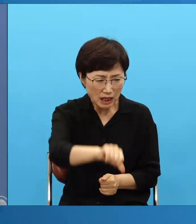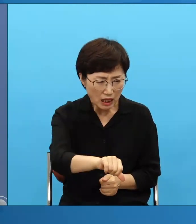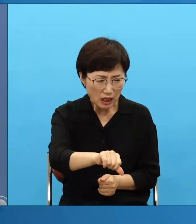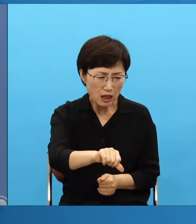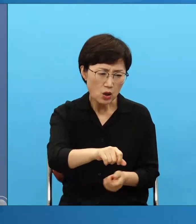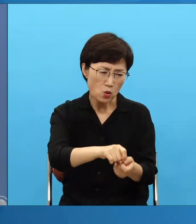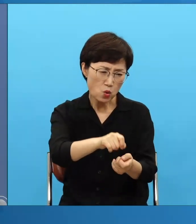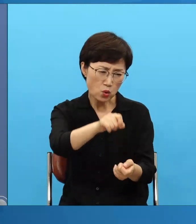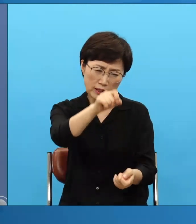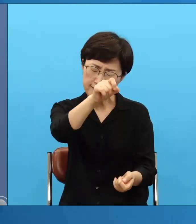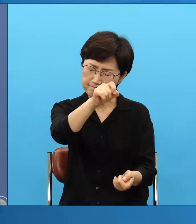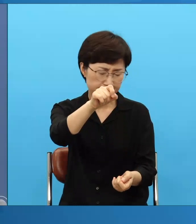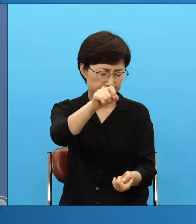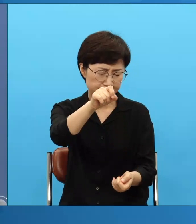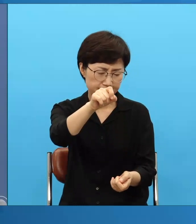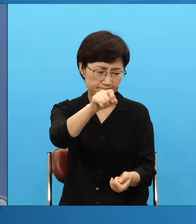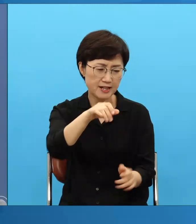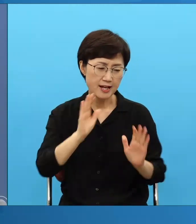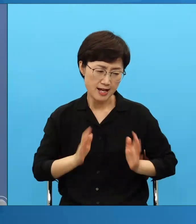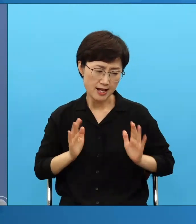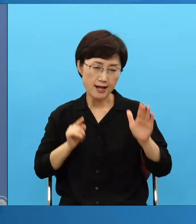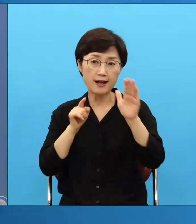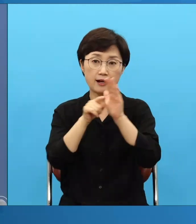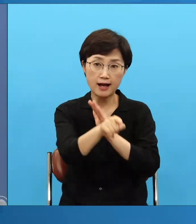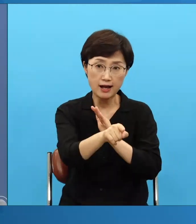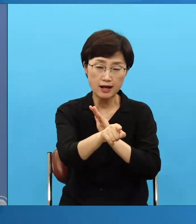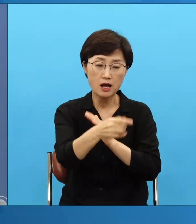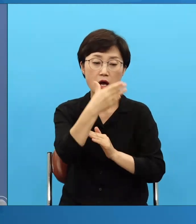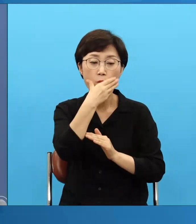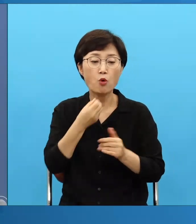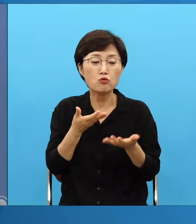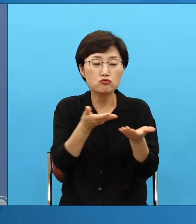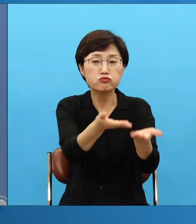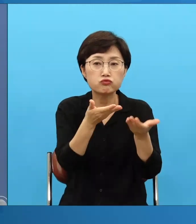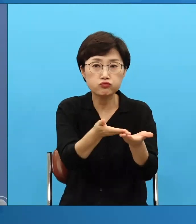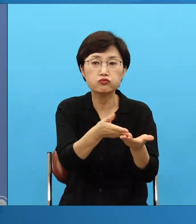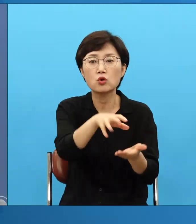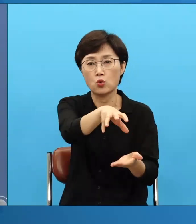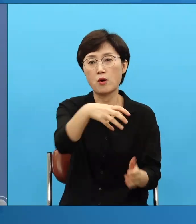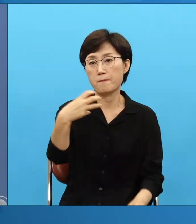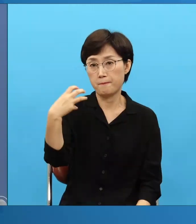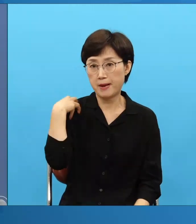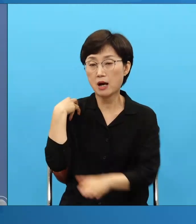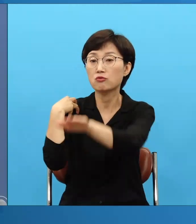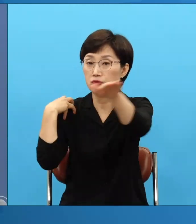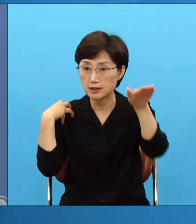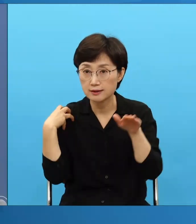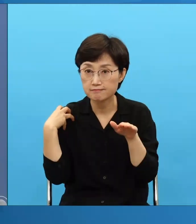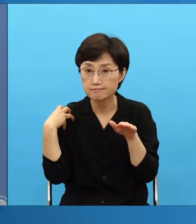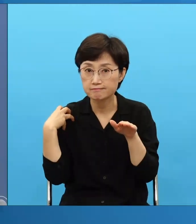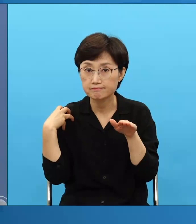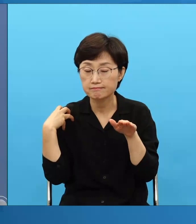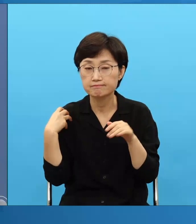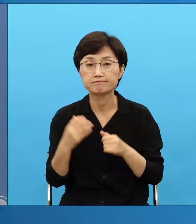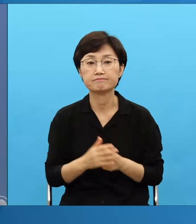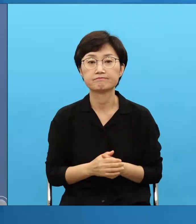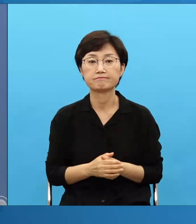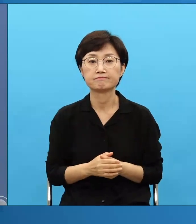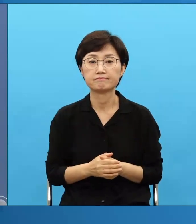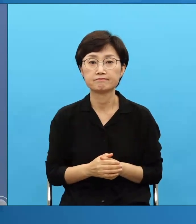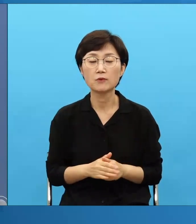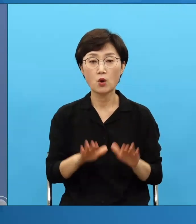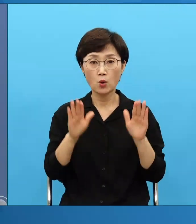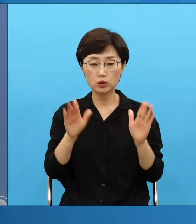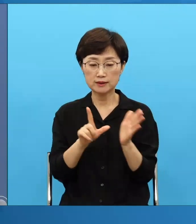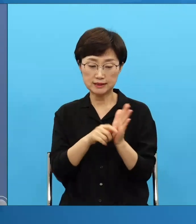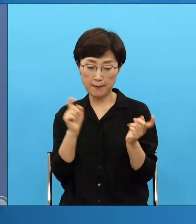then these long-lasting disasters, we have to go and block these. 그 시간표가 바울을 보고 마게도냐로